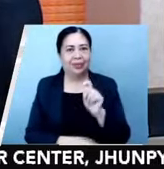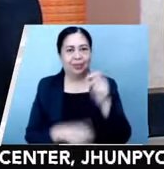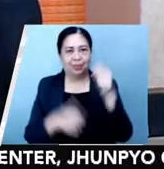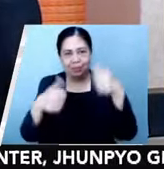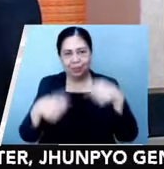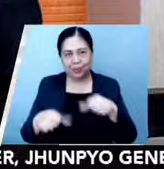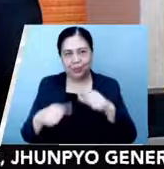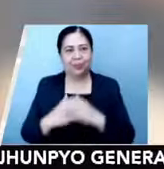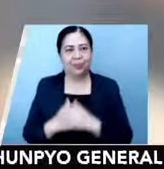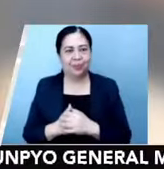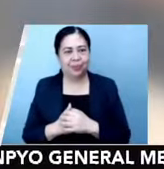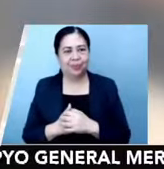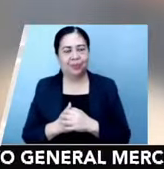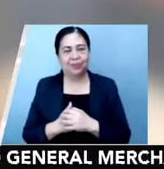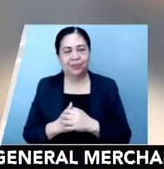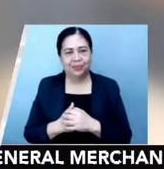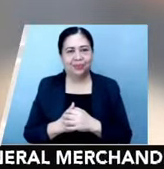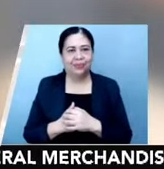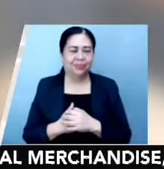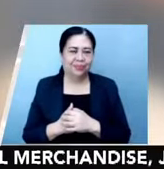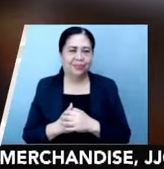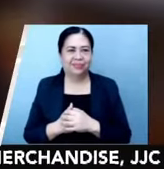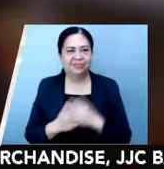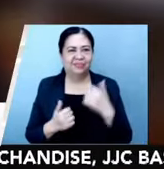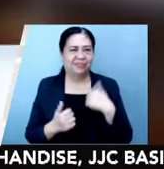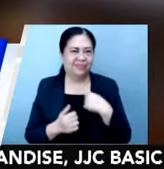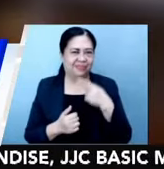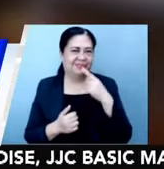it goes, I'm just a